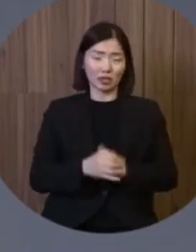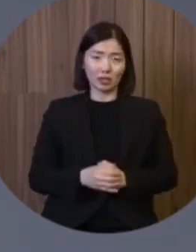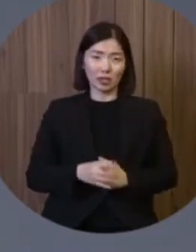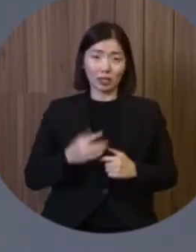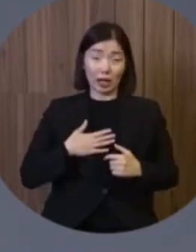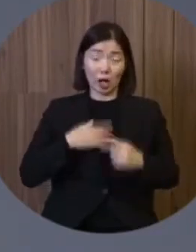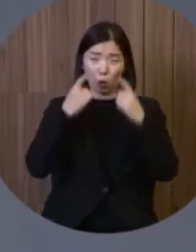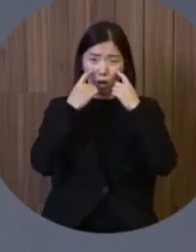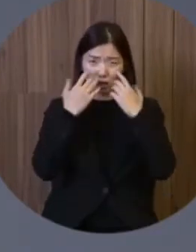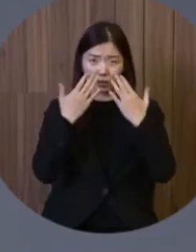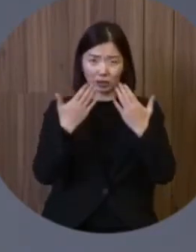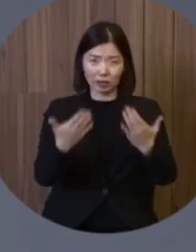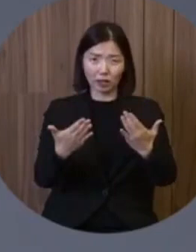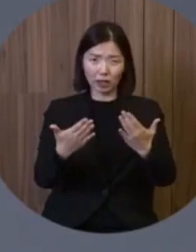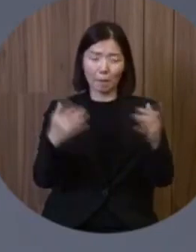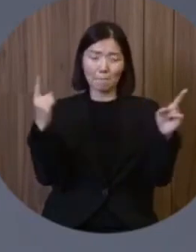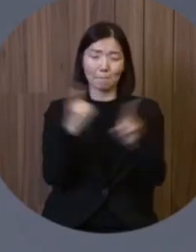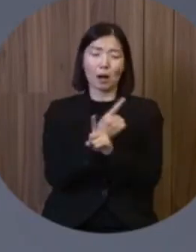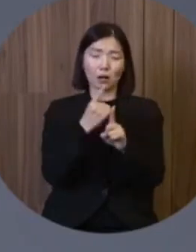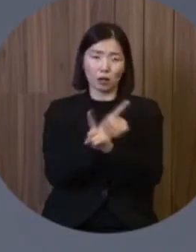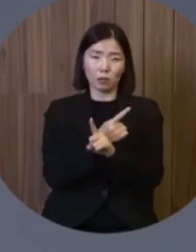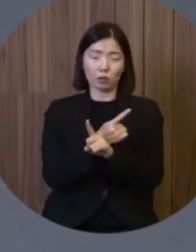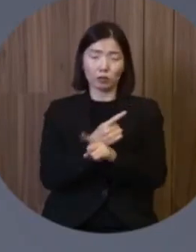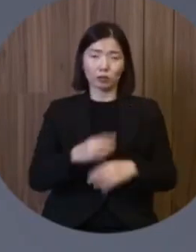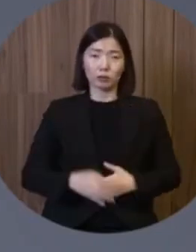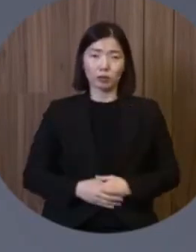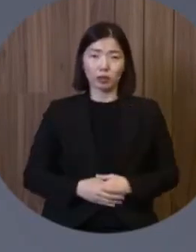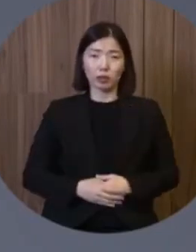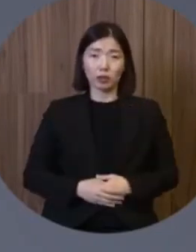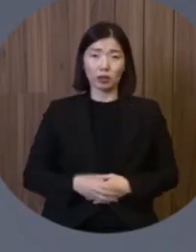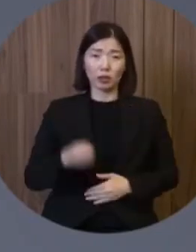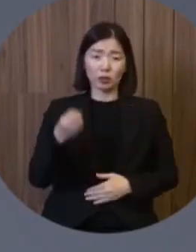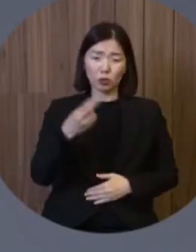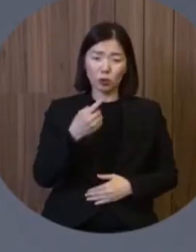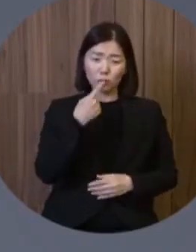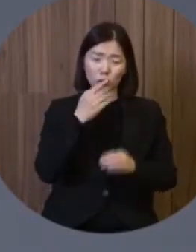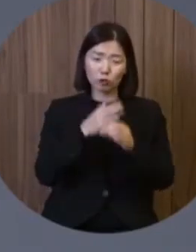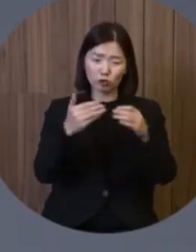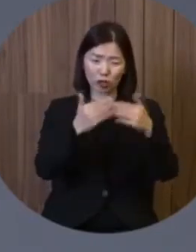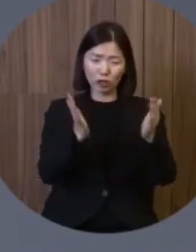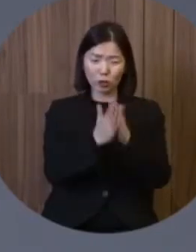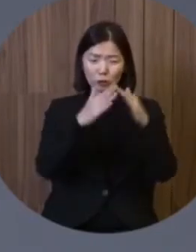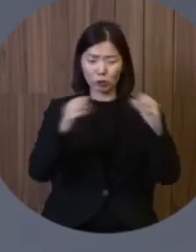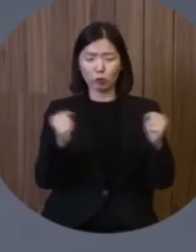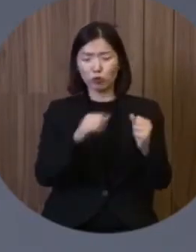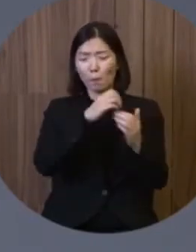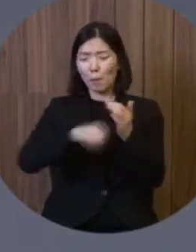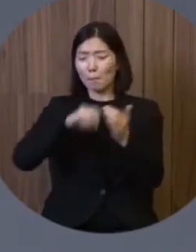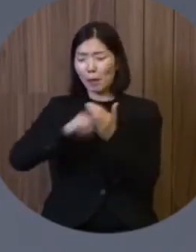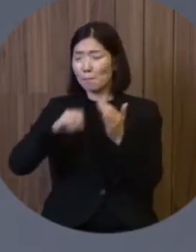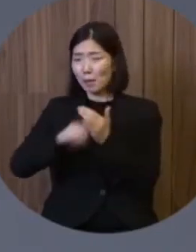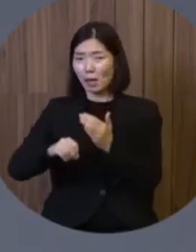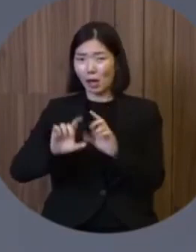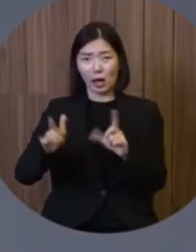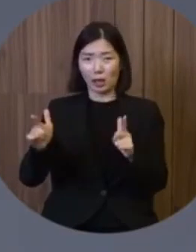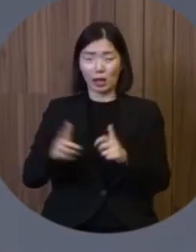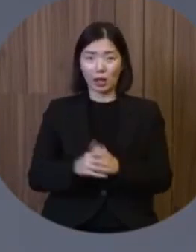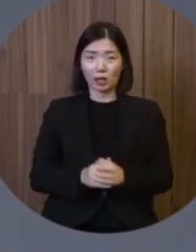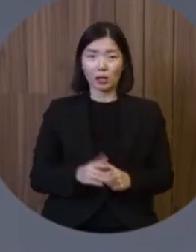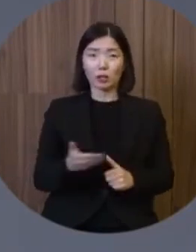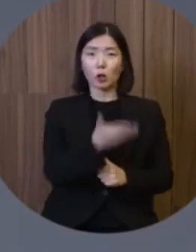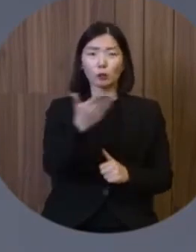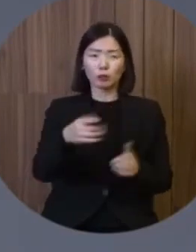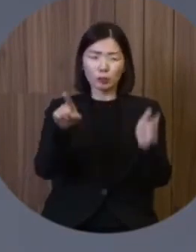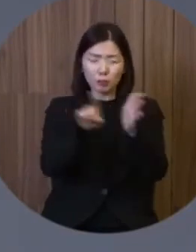확실하게 밥값을 해내겠습니다. 다시는 민주당이 전북을 소외시키지 않았다, 여러분들이